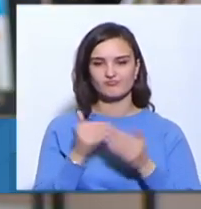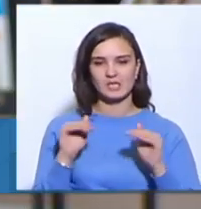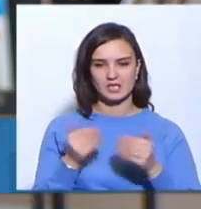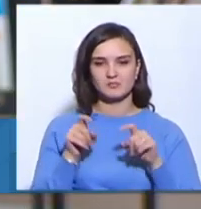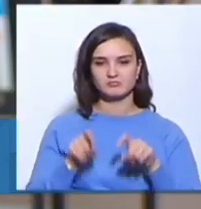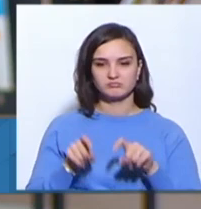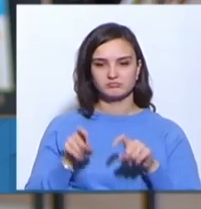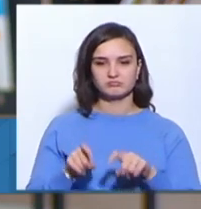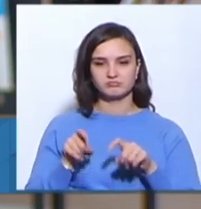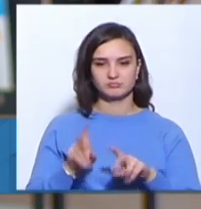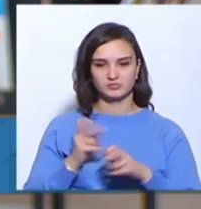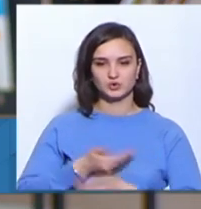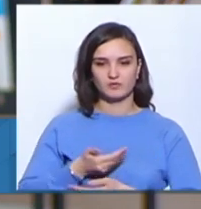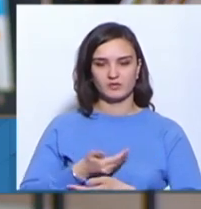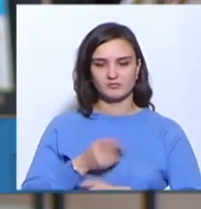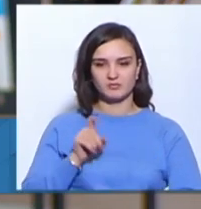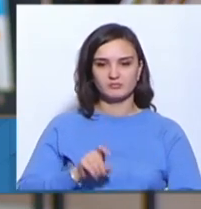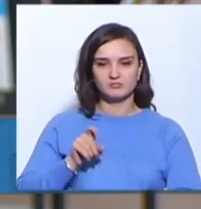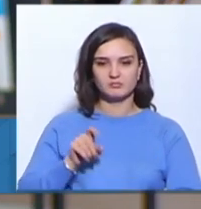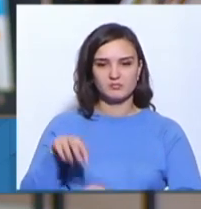ნაკლებად მოძრავი. ნაკლებად მოძრავი ცხოვრების წესი.